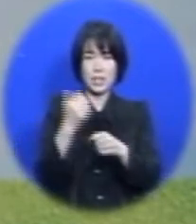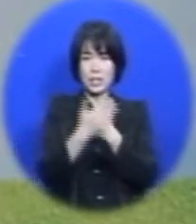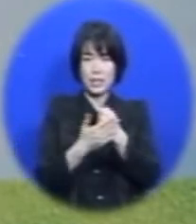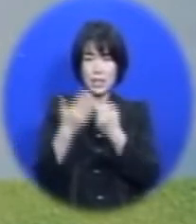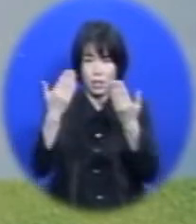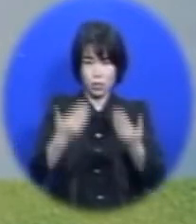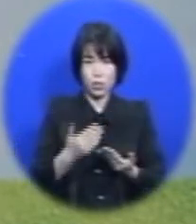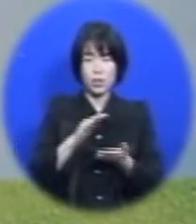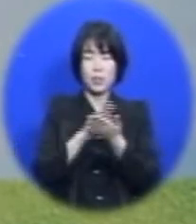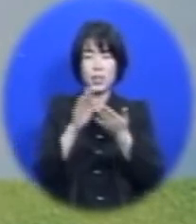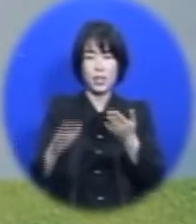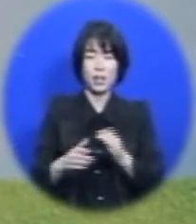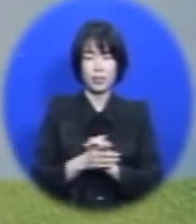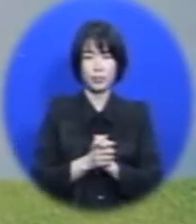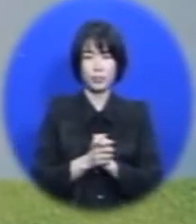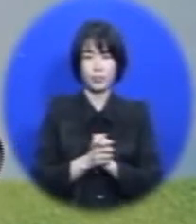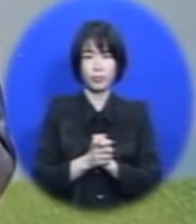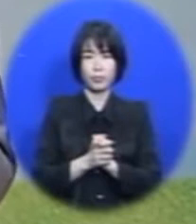주십니다.